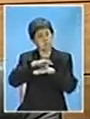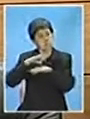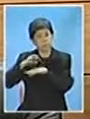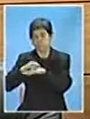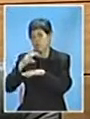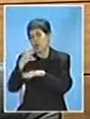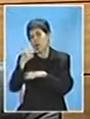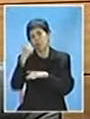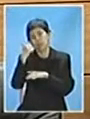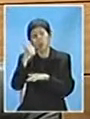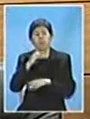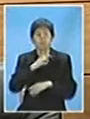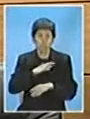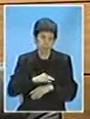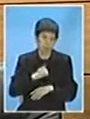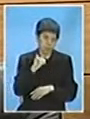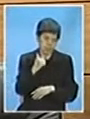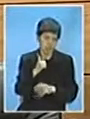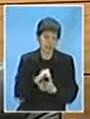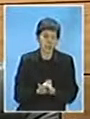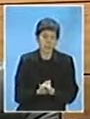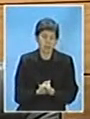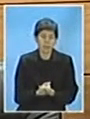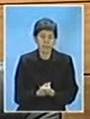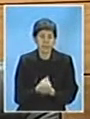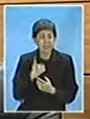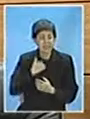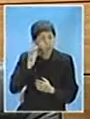ที่ดีกับสภาแพทย์แผนไทยในอนาคต